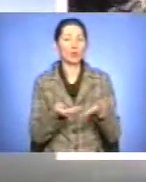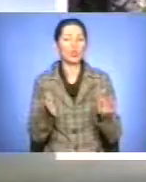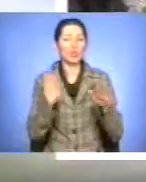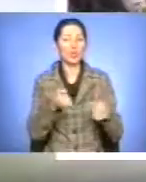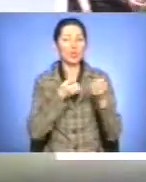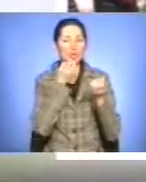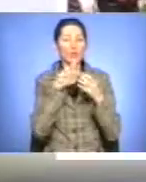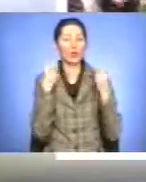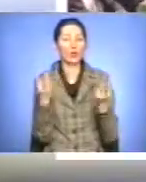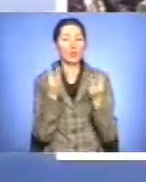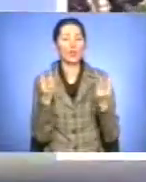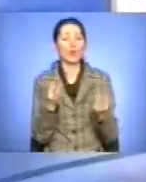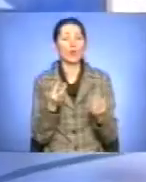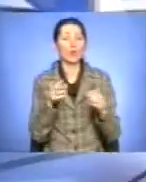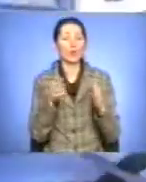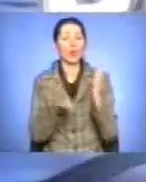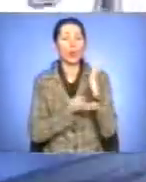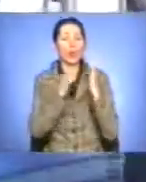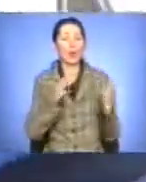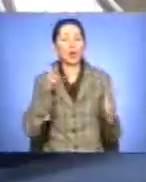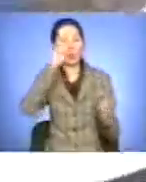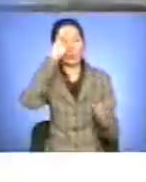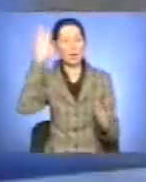до вічного вогню у парку Слави.